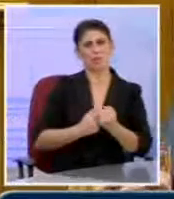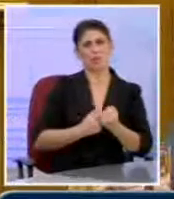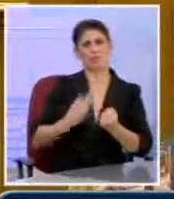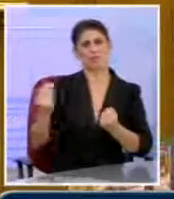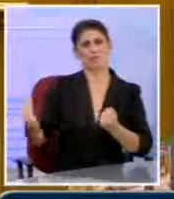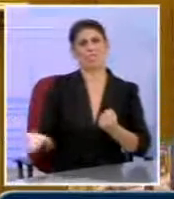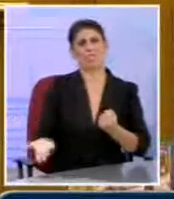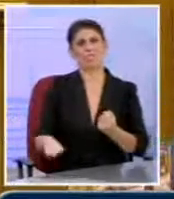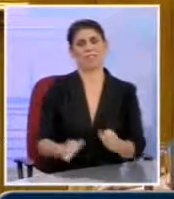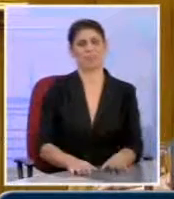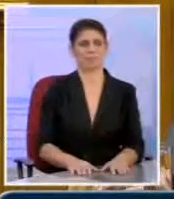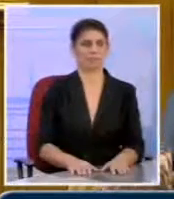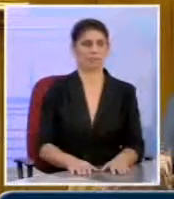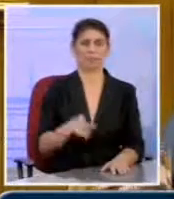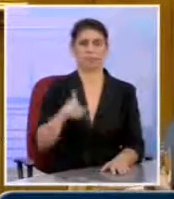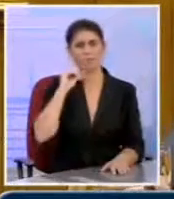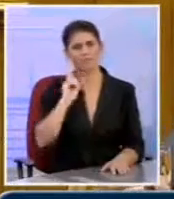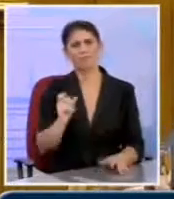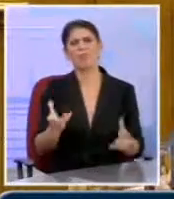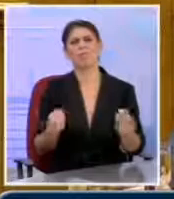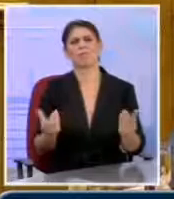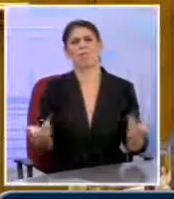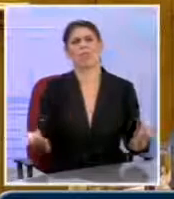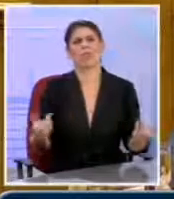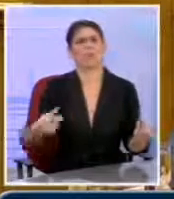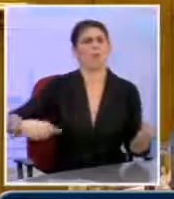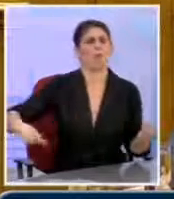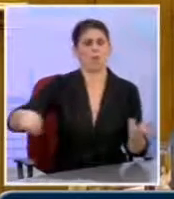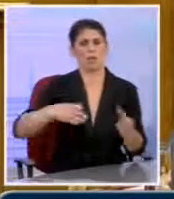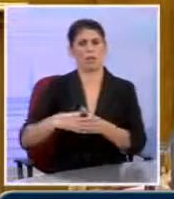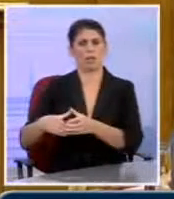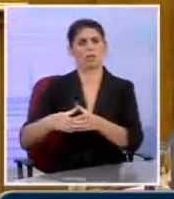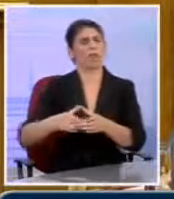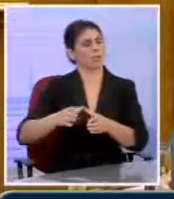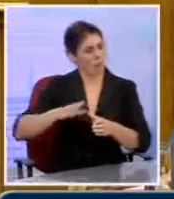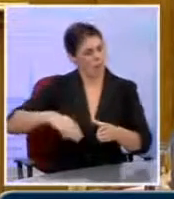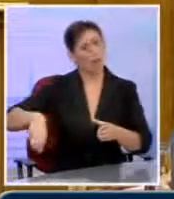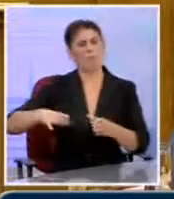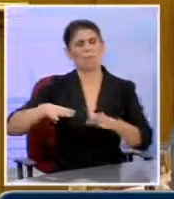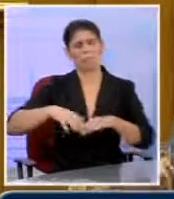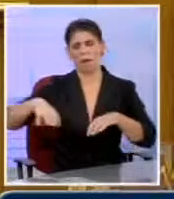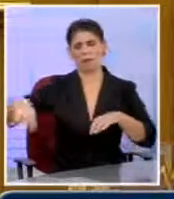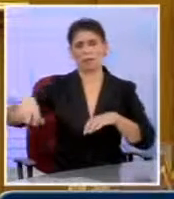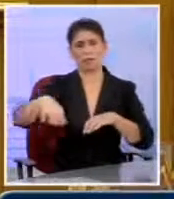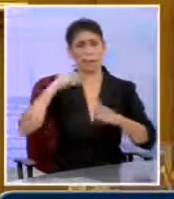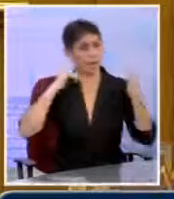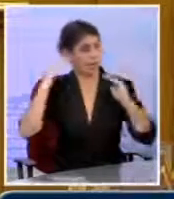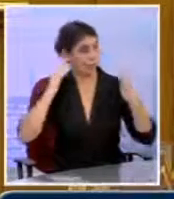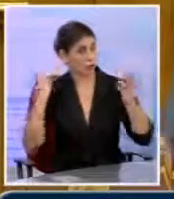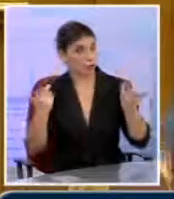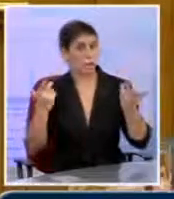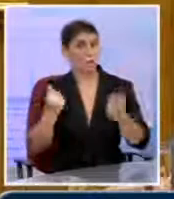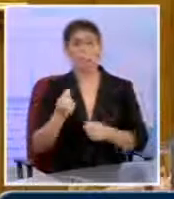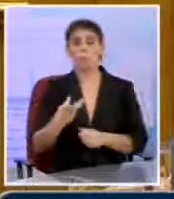έδιναν. Αυτό το ξέρουν πολλοί και πολλές από όλα τα κόμματα και από όλες τις παρατάξεις. Αναρωτιέμαι παραδείγματος χάρη πόσοι από